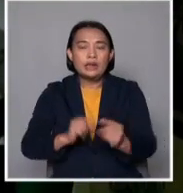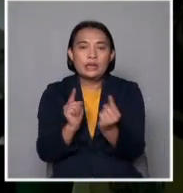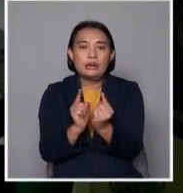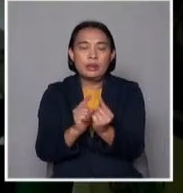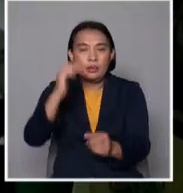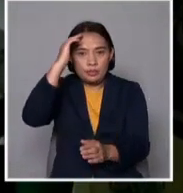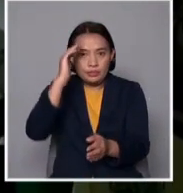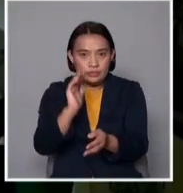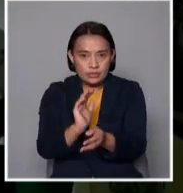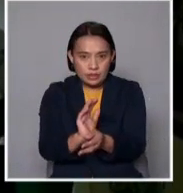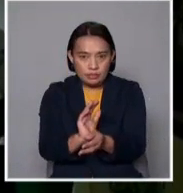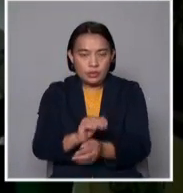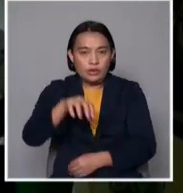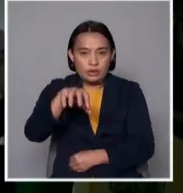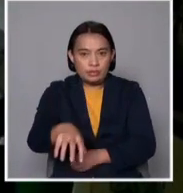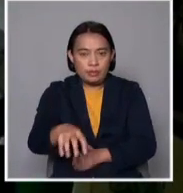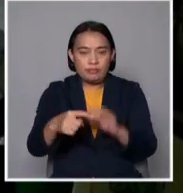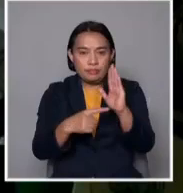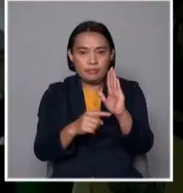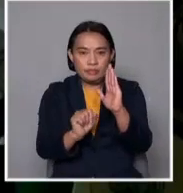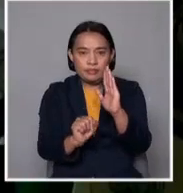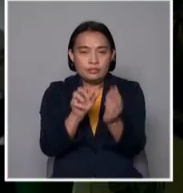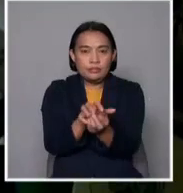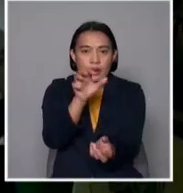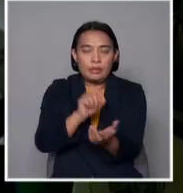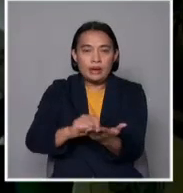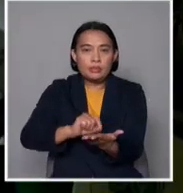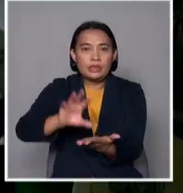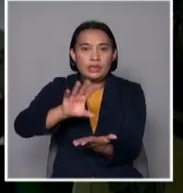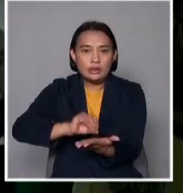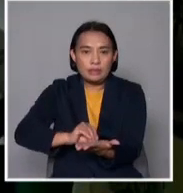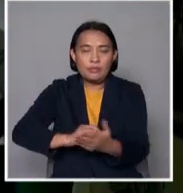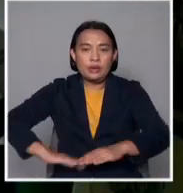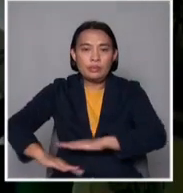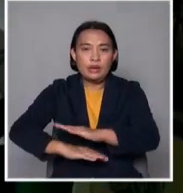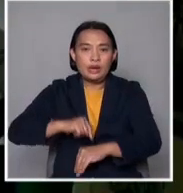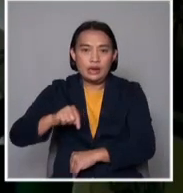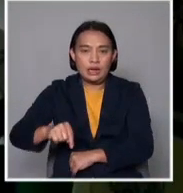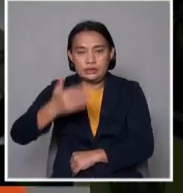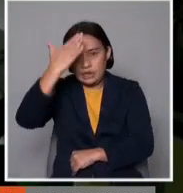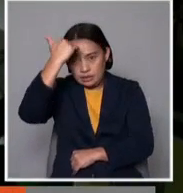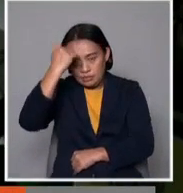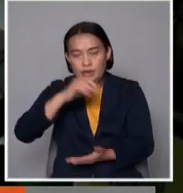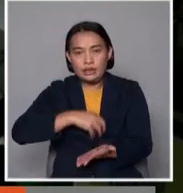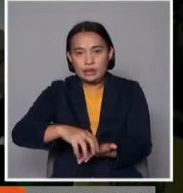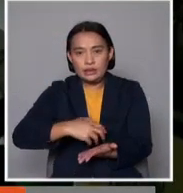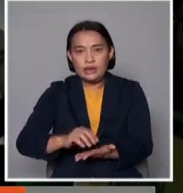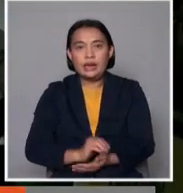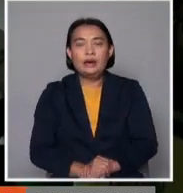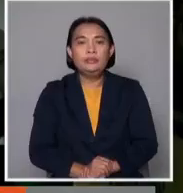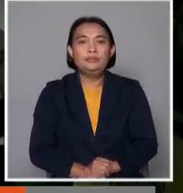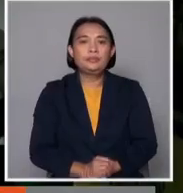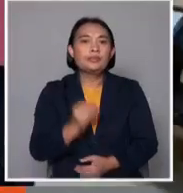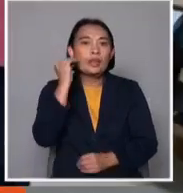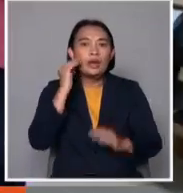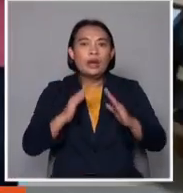วนสถานีตำรวจภูธรเมืองสมุทรปราการเพื่อลงบันทึกประจำวันไว้เป็นหลักฐานเพราะว่าอย่างที่เล่าให้ฟังบ้านที่พักอยู่อา